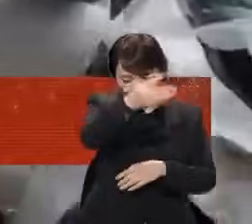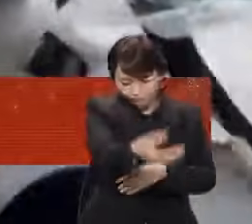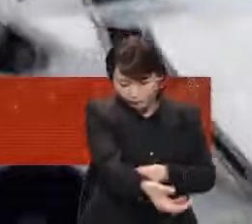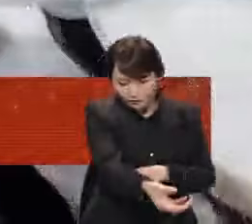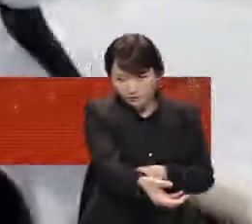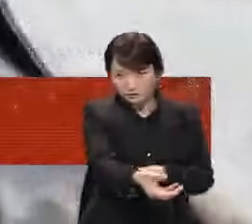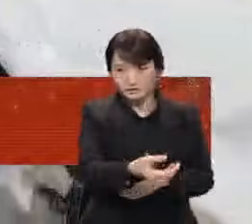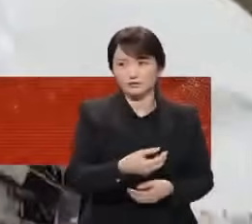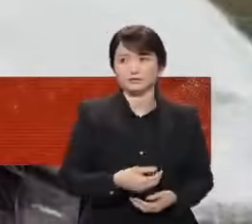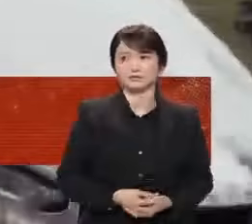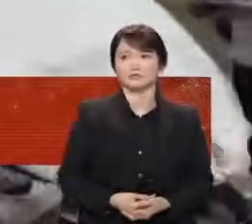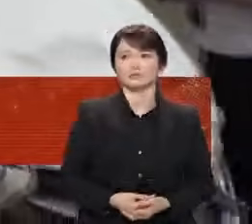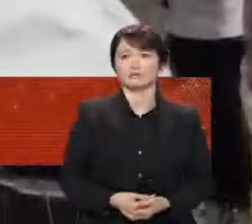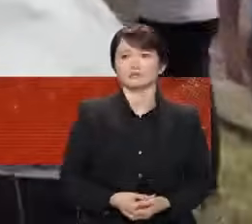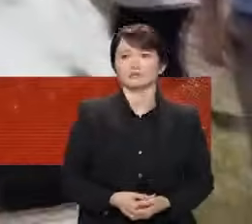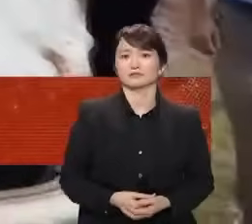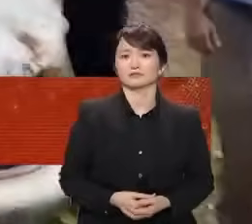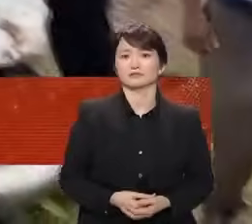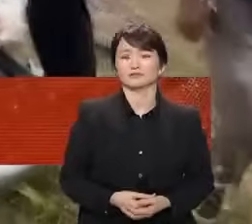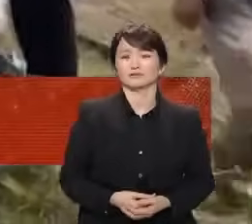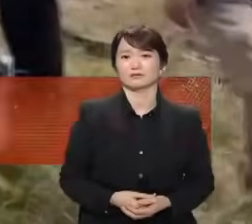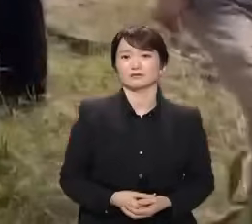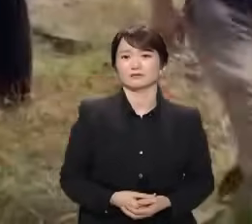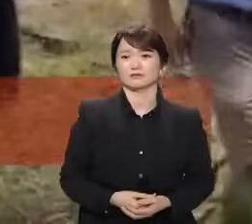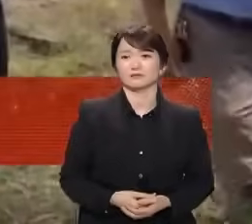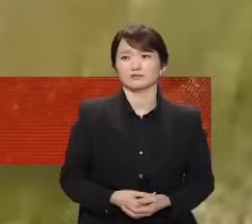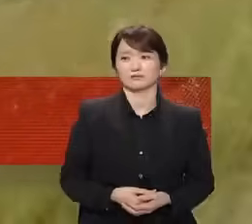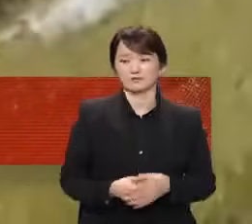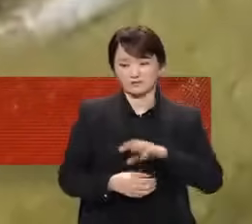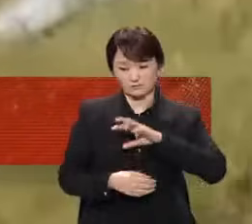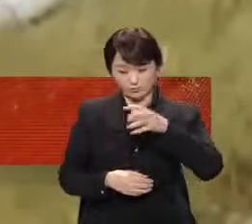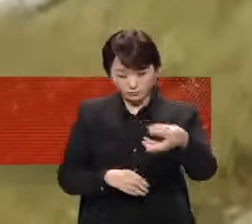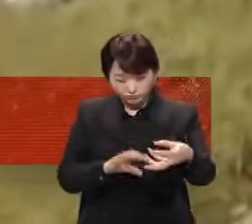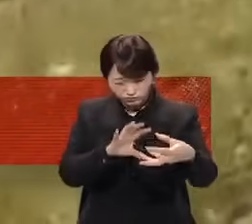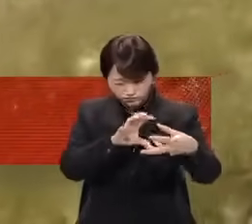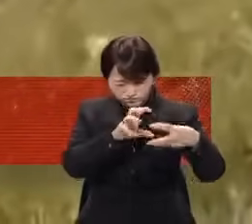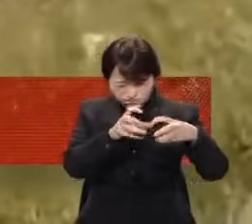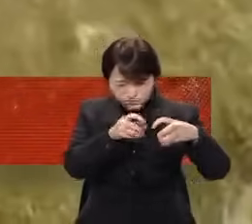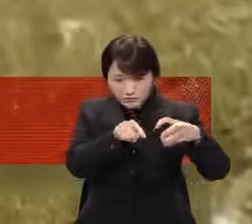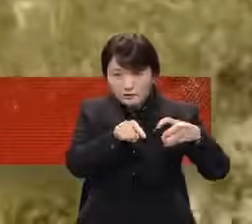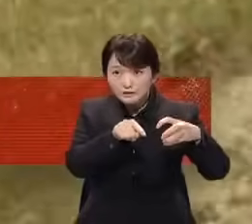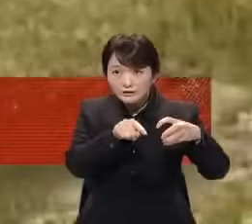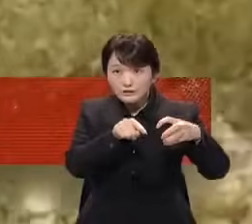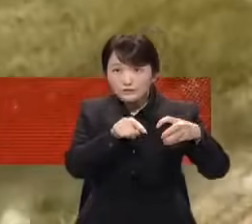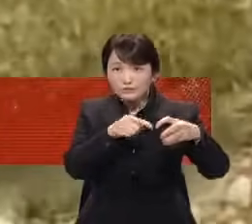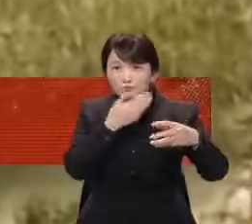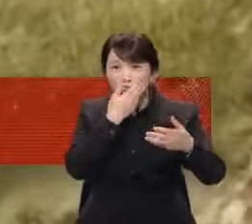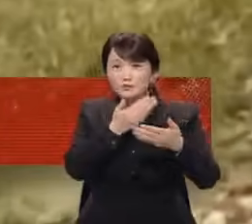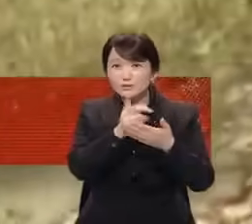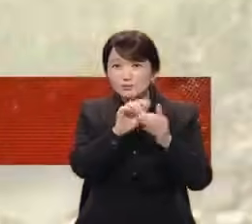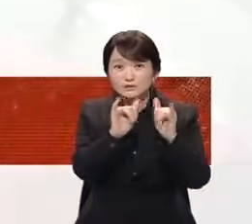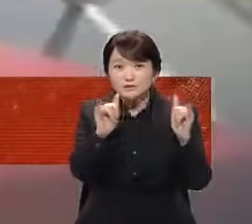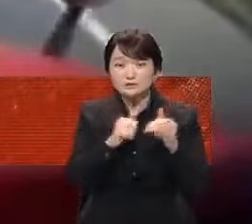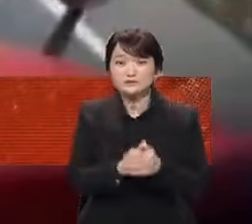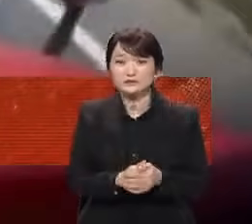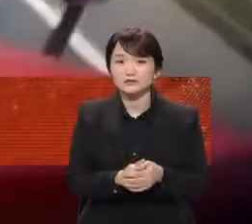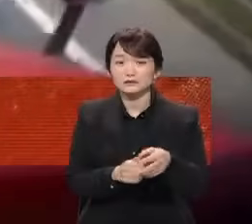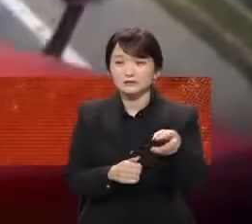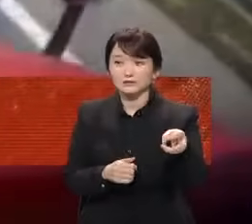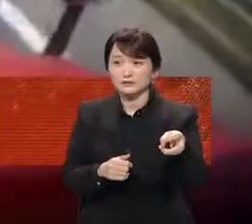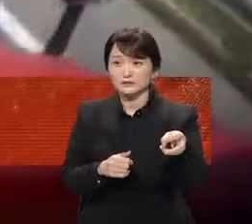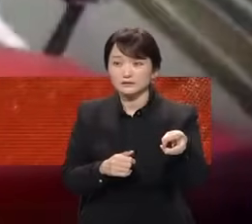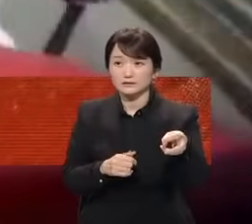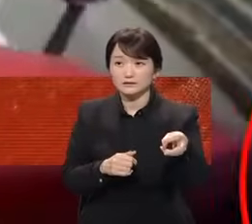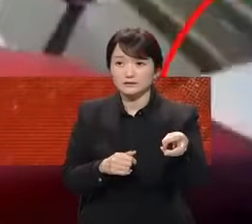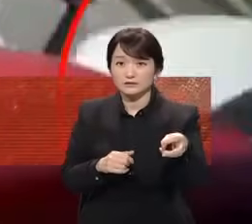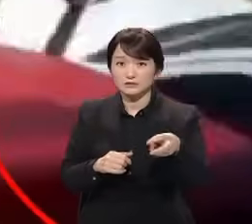도로 밖으로 떨어진 모습입니다. 이 반파가 돼서 그 형체를 알아볼 수 없을 정도인데 문제는 사람이겠죠. 사고 차량에 타고 있던